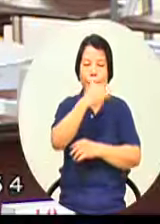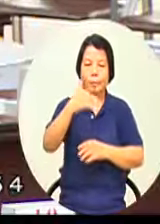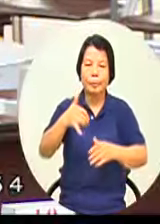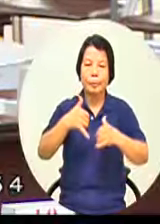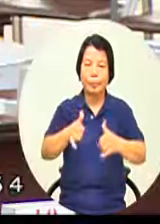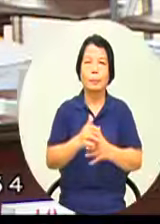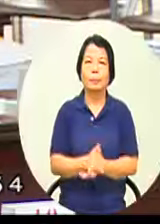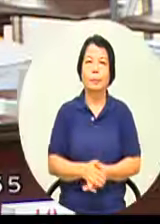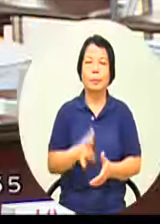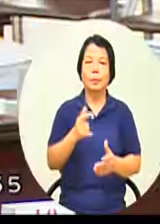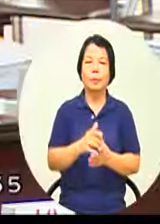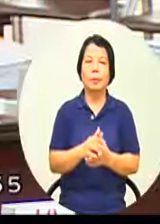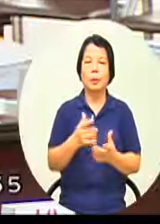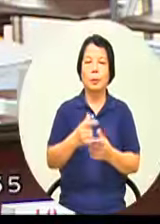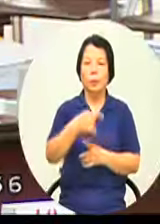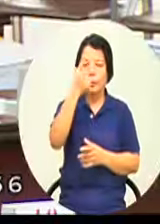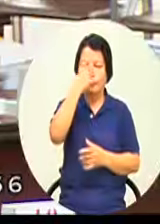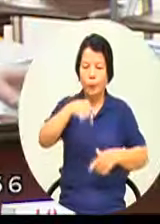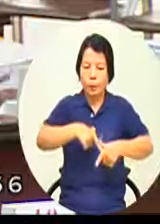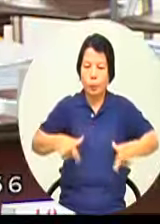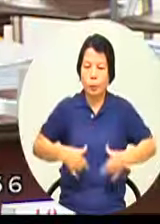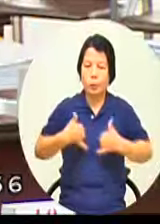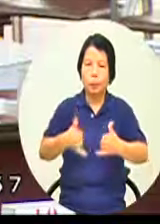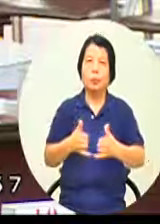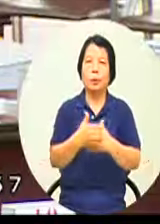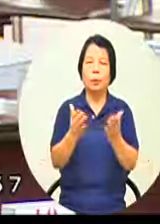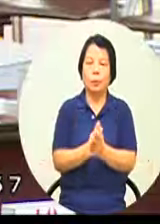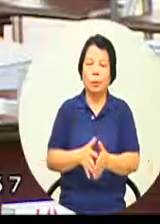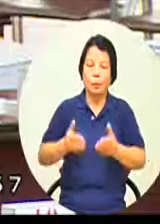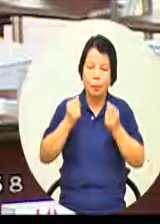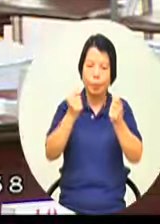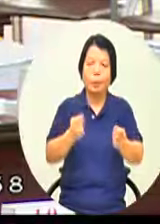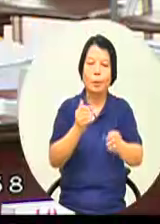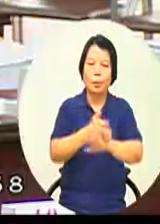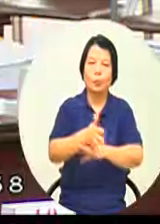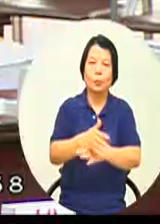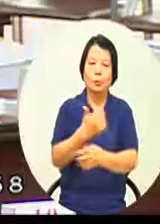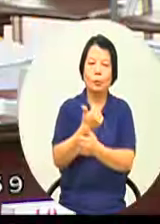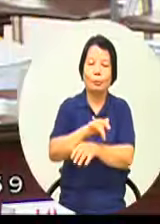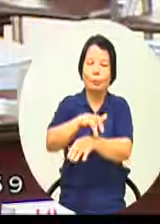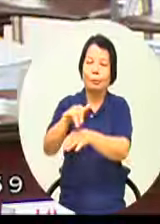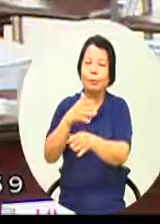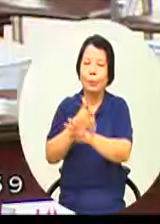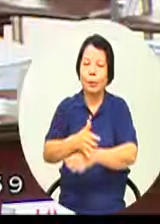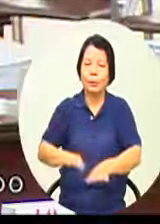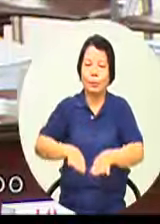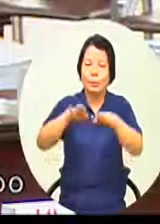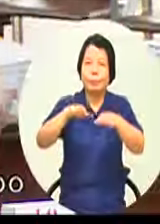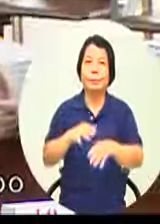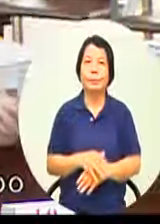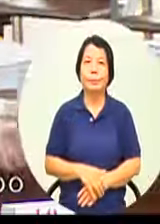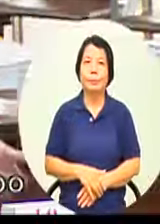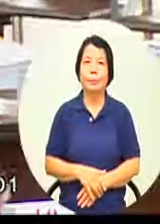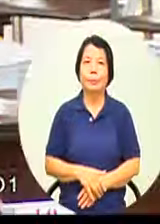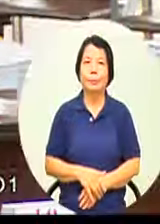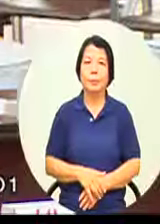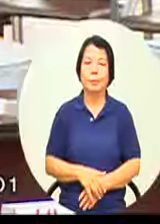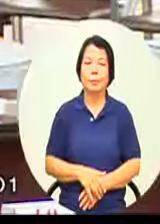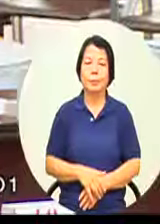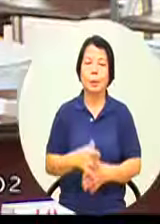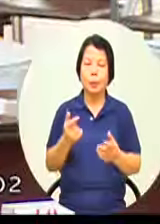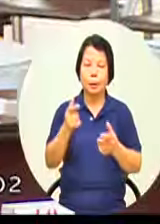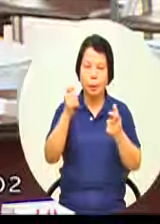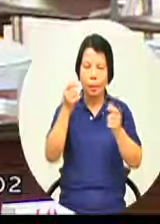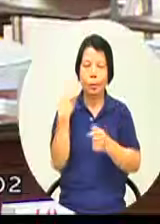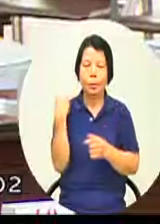嘞，吼、哦，洪祥路，我嘛塞车嘛塞到最后引入来啊，点点停伫遐啊，点点。那在恁高雄县的